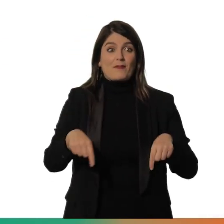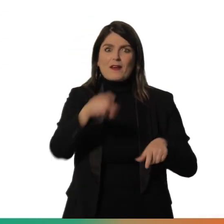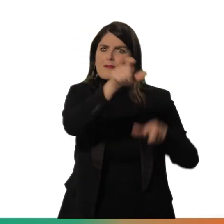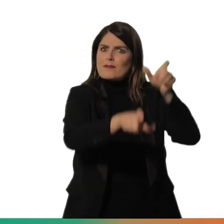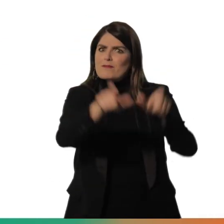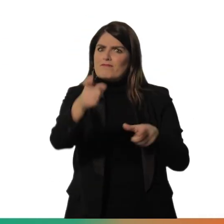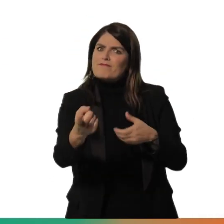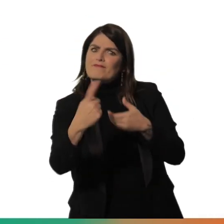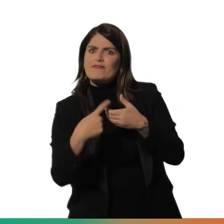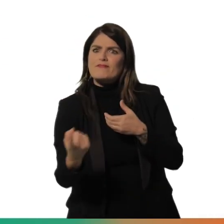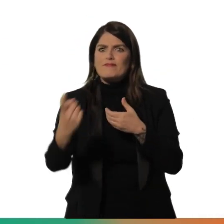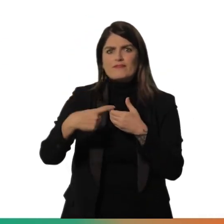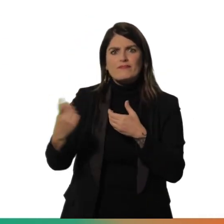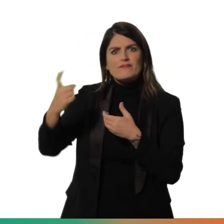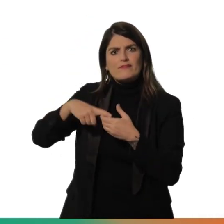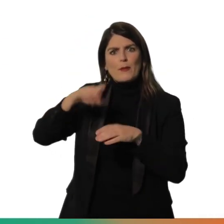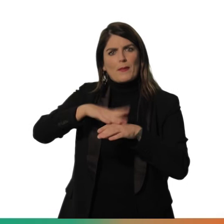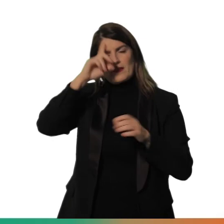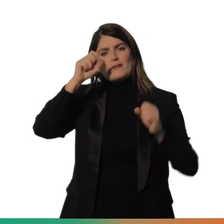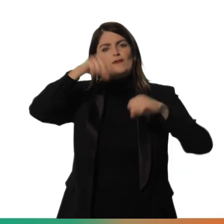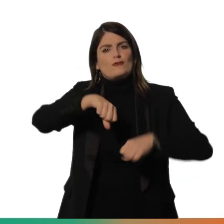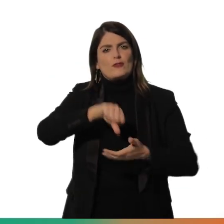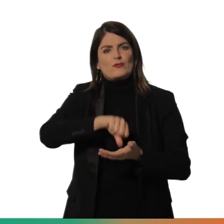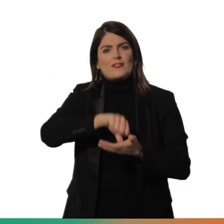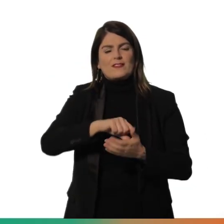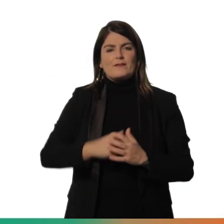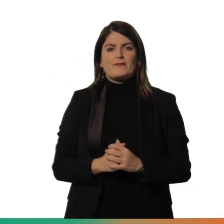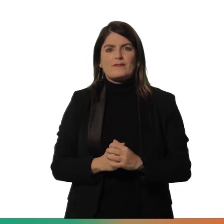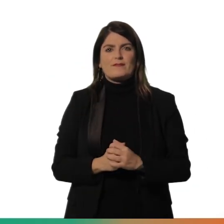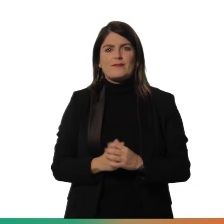puguin participar en les decisions de la ciutat.